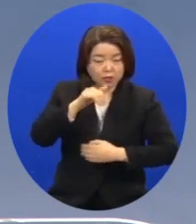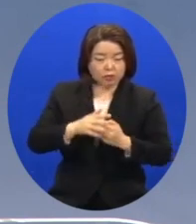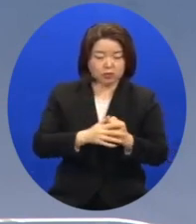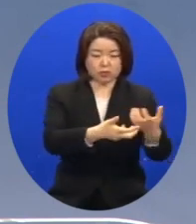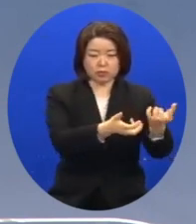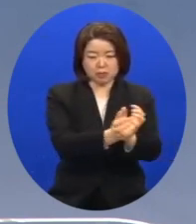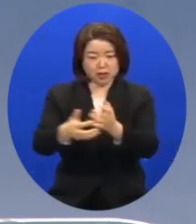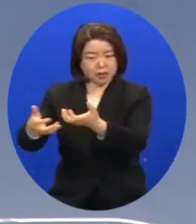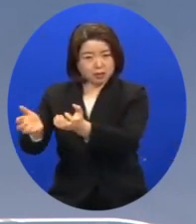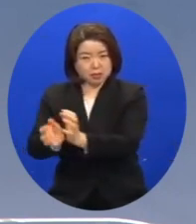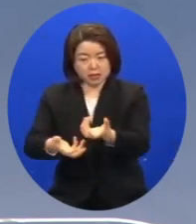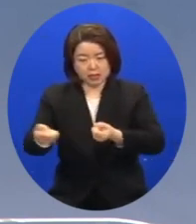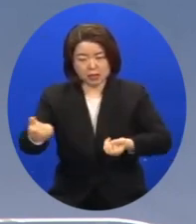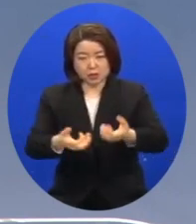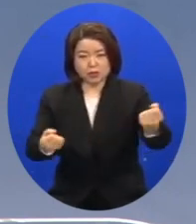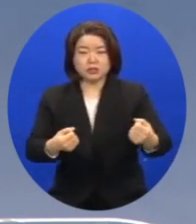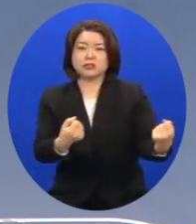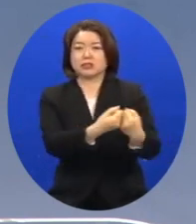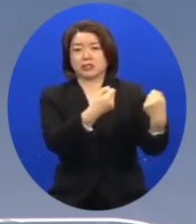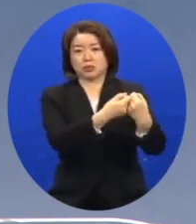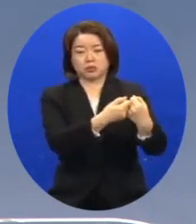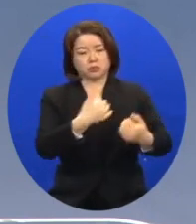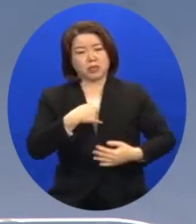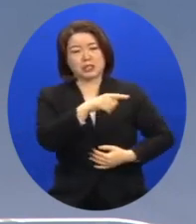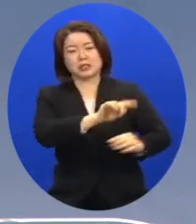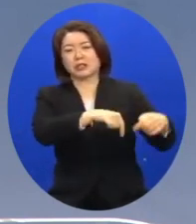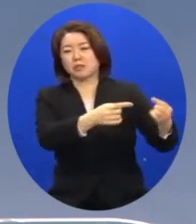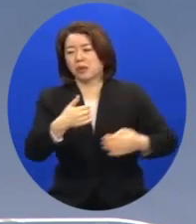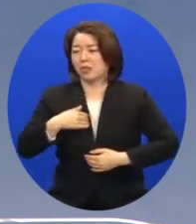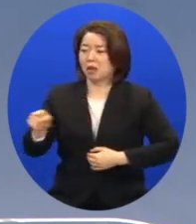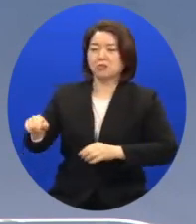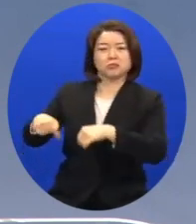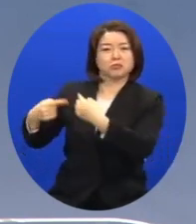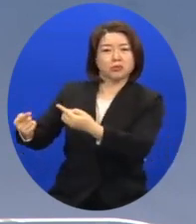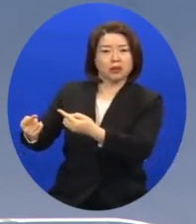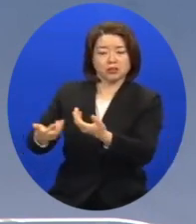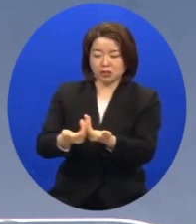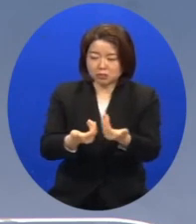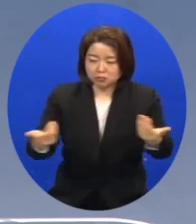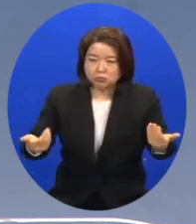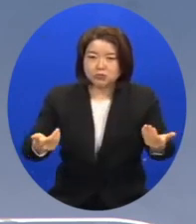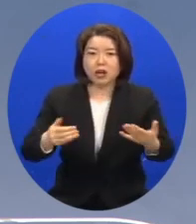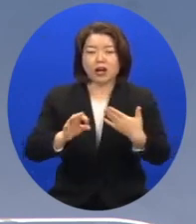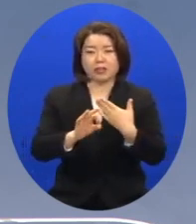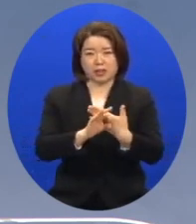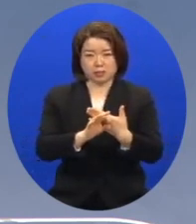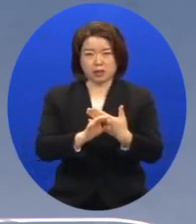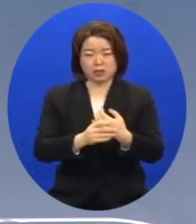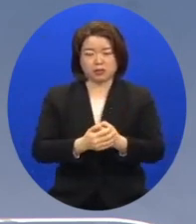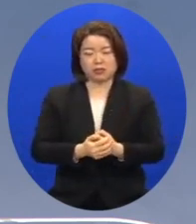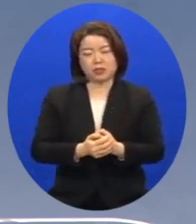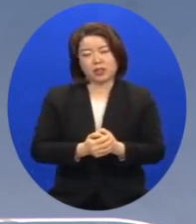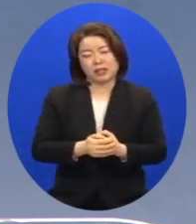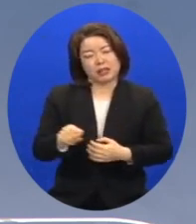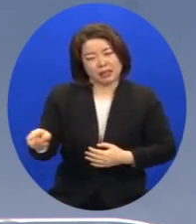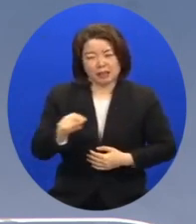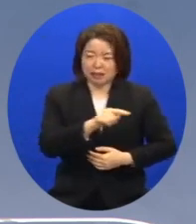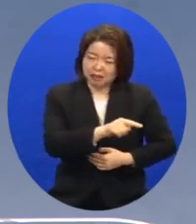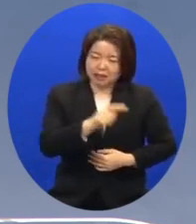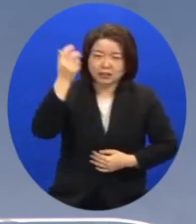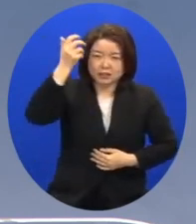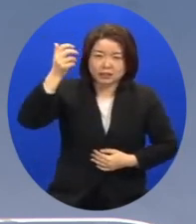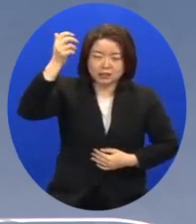다투고 나는 누구 편이야 누구 팬이야 라고 한다면 그는 영적으로 는 아주 어린 애